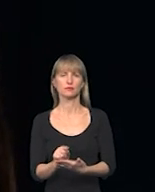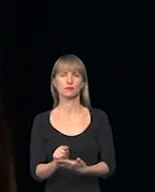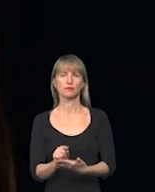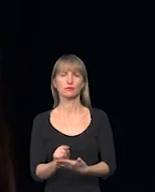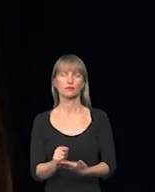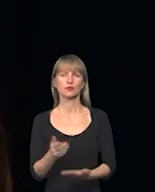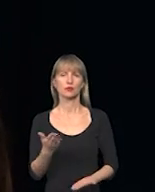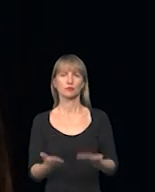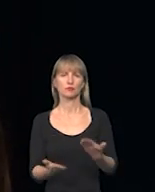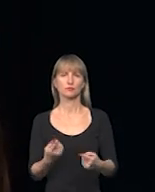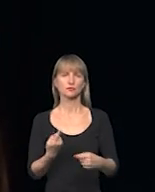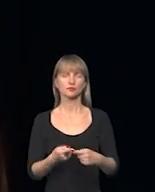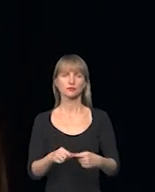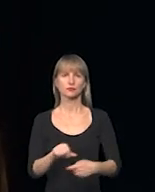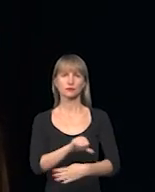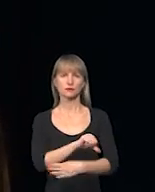Мабуть, ця межа